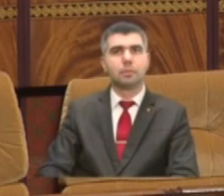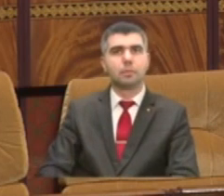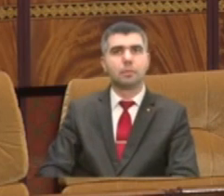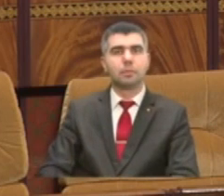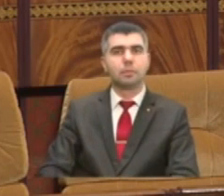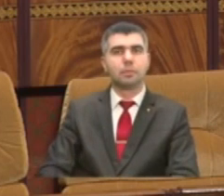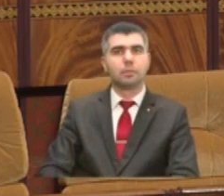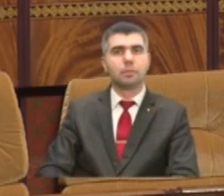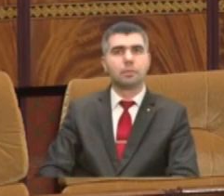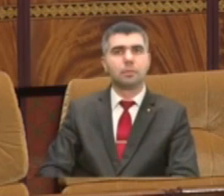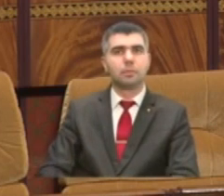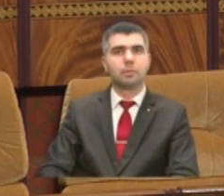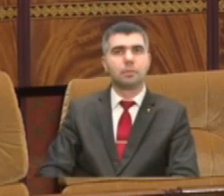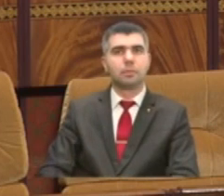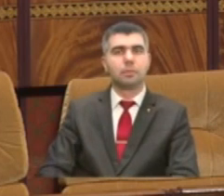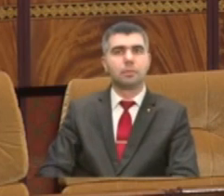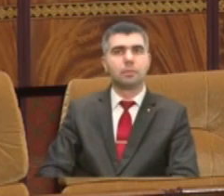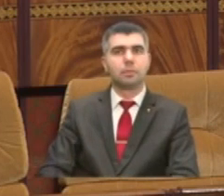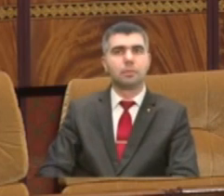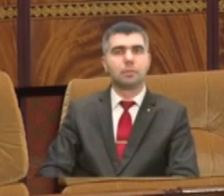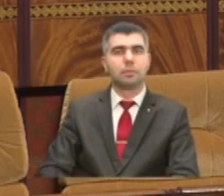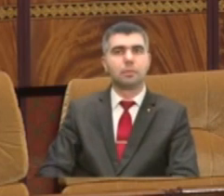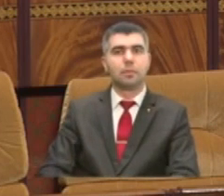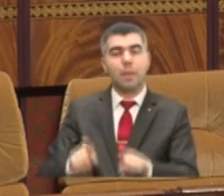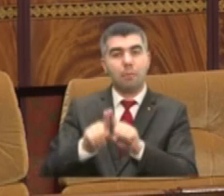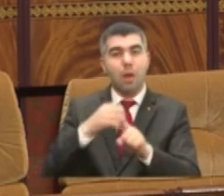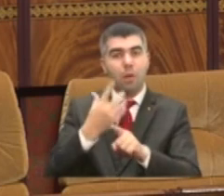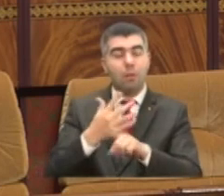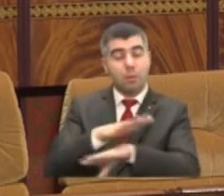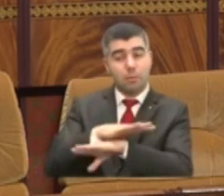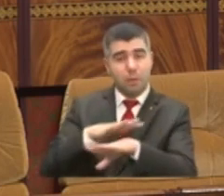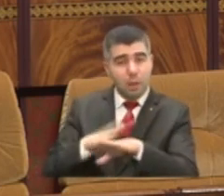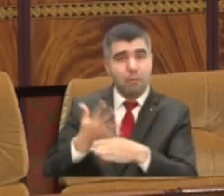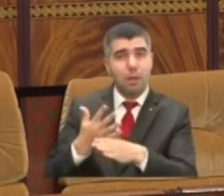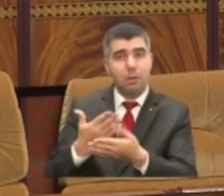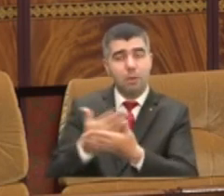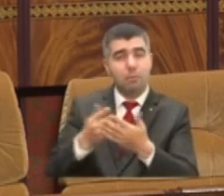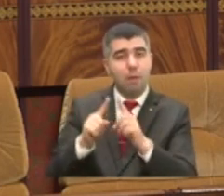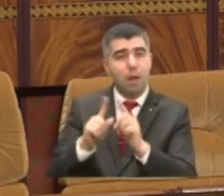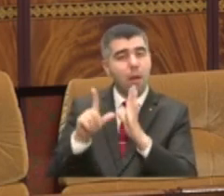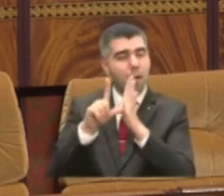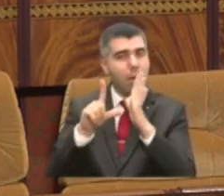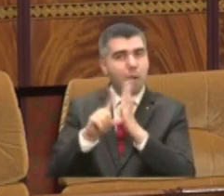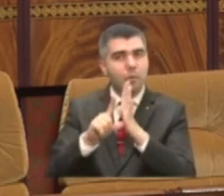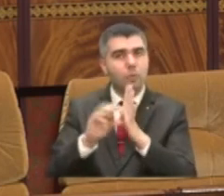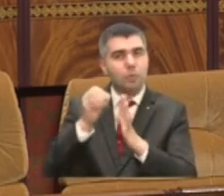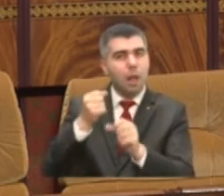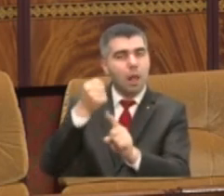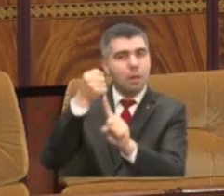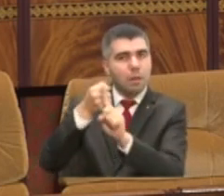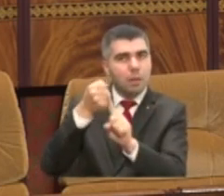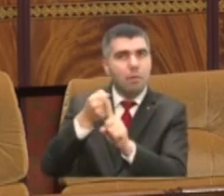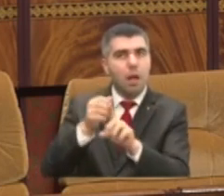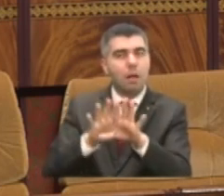هاي مال المؤسسات، مؤسسات دستورية ديمقراطية كتشتغل